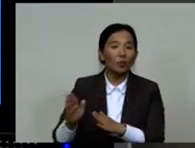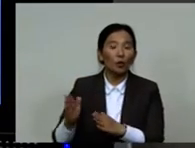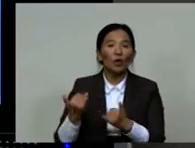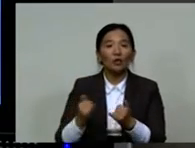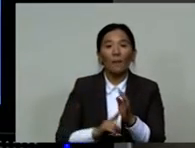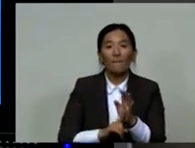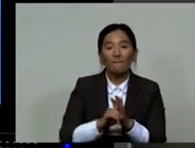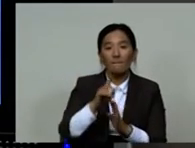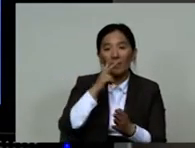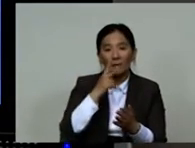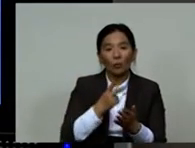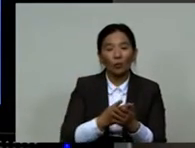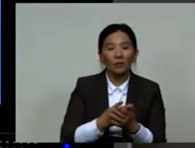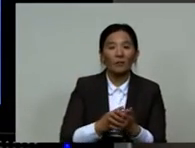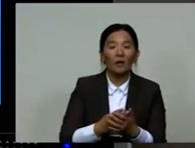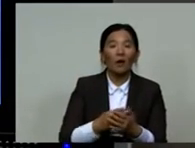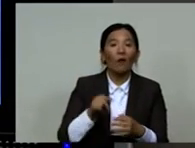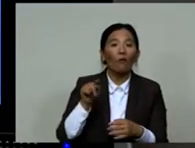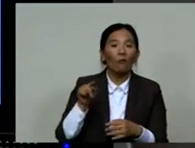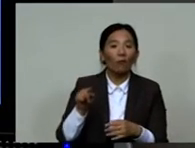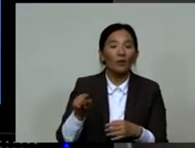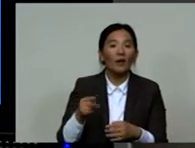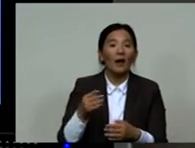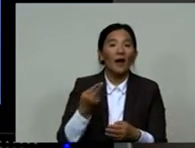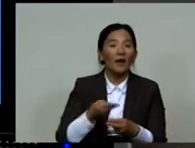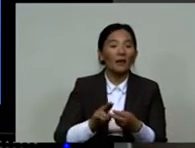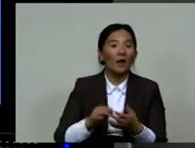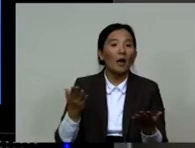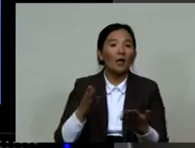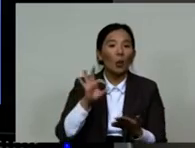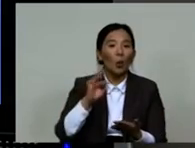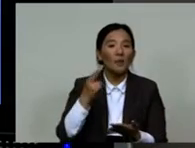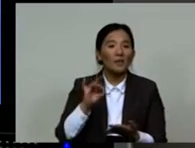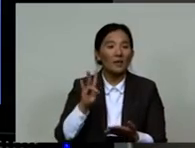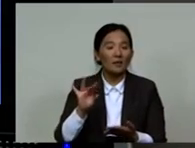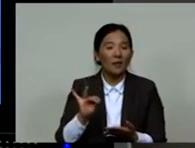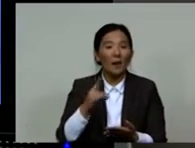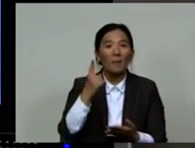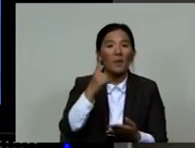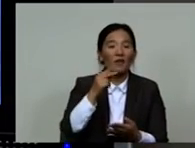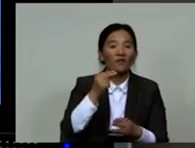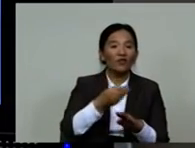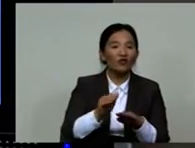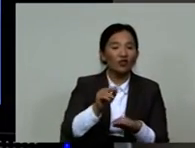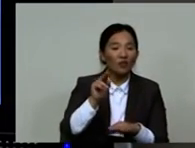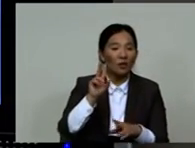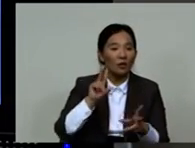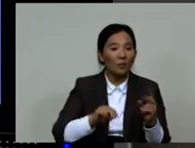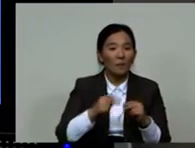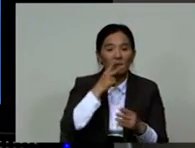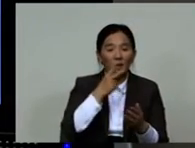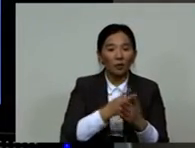Давайте посмотрим. Вот оценки учеников по алгебре за первую четверть.